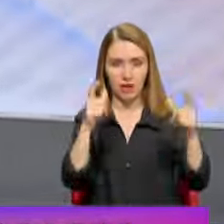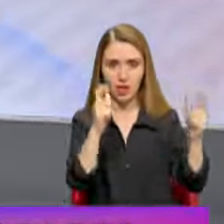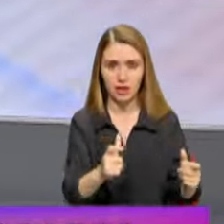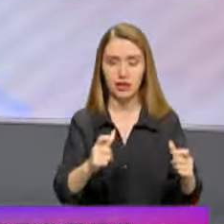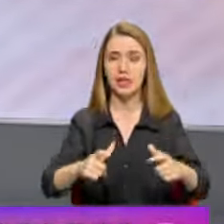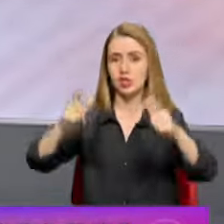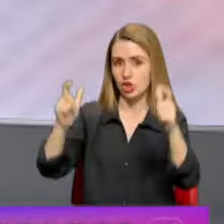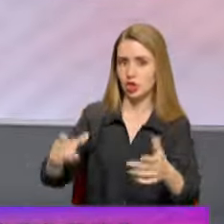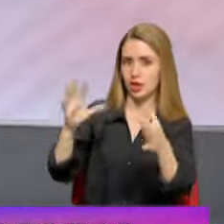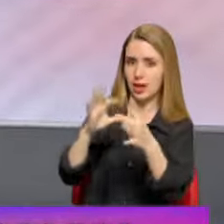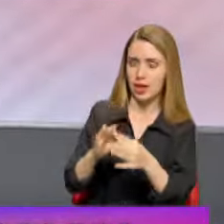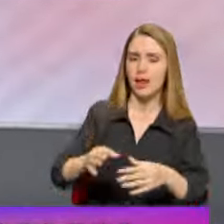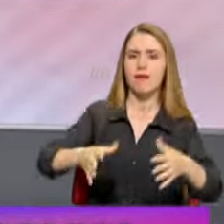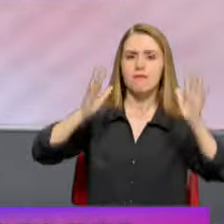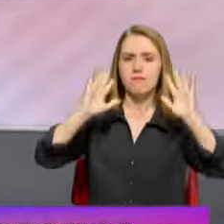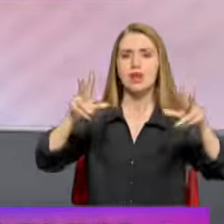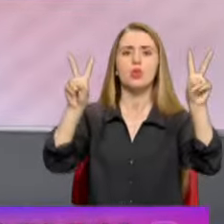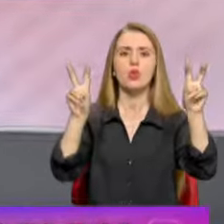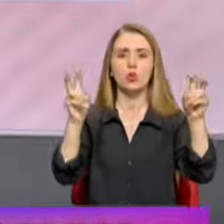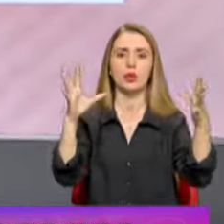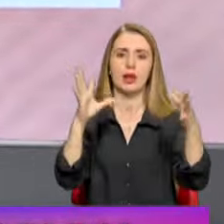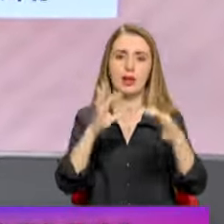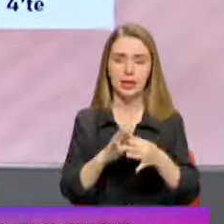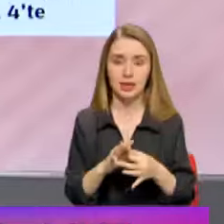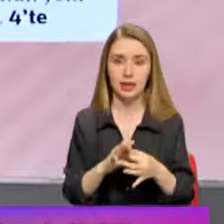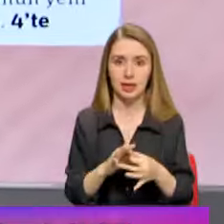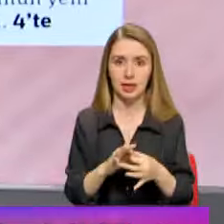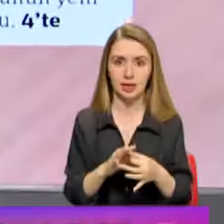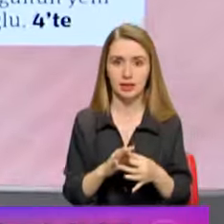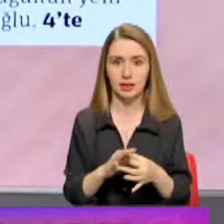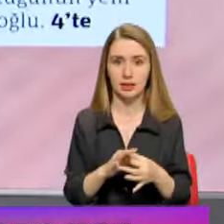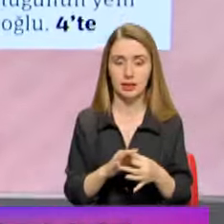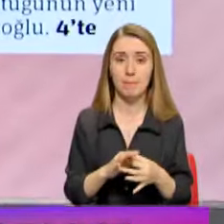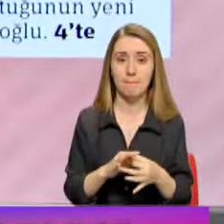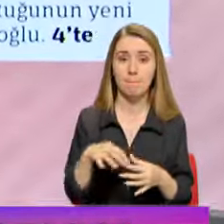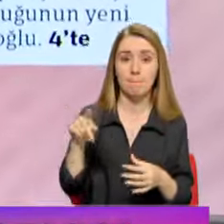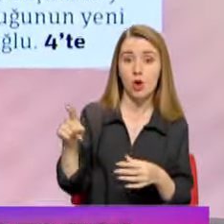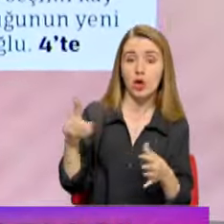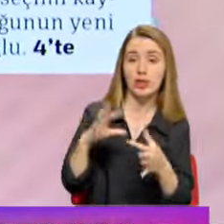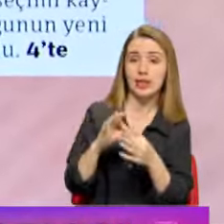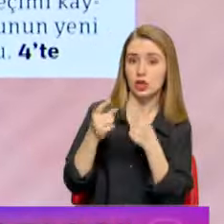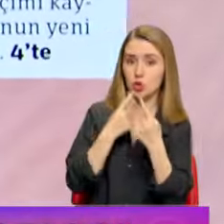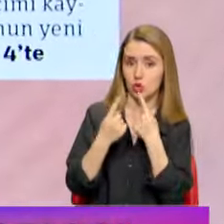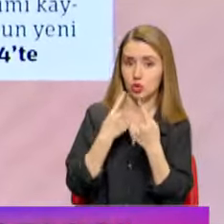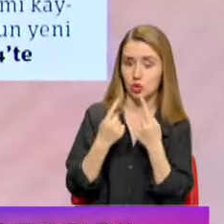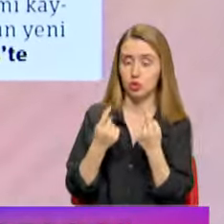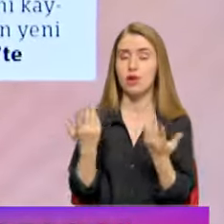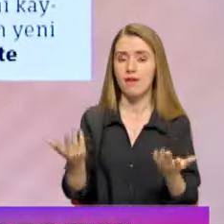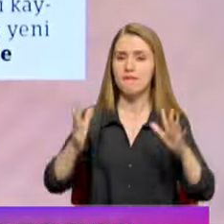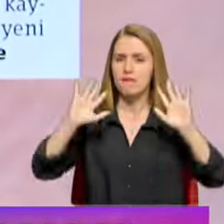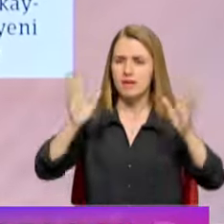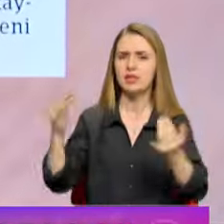şehircilikle ilgili pek çok başlık altında kulaklarını çınlattı pek çok